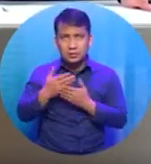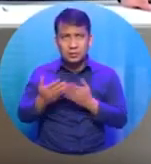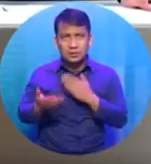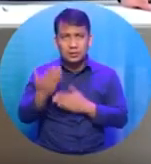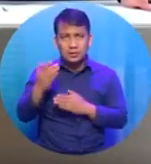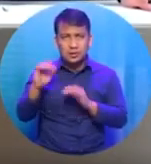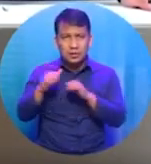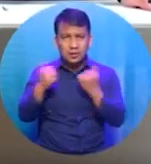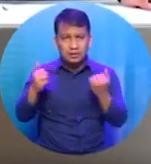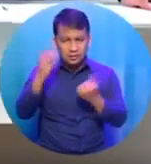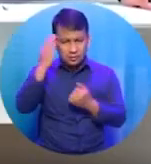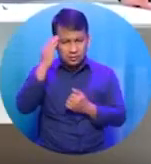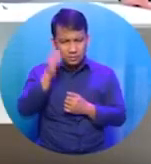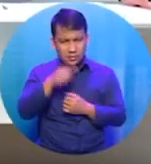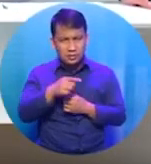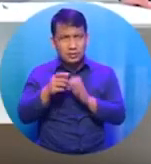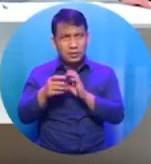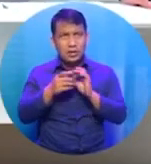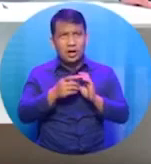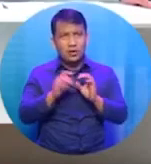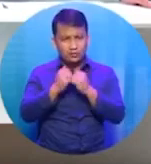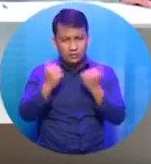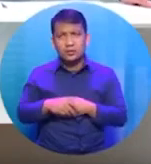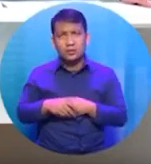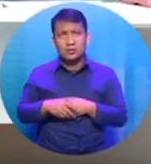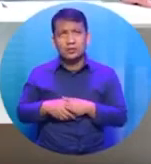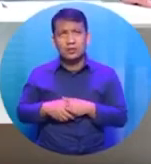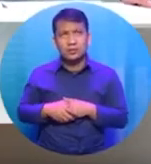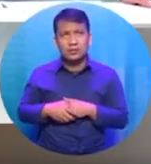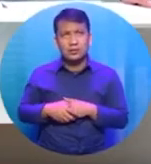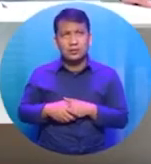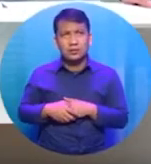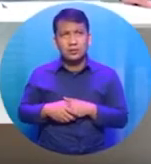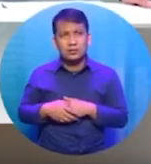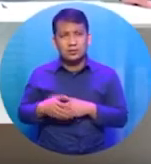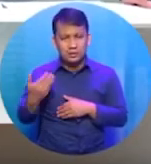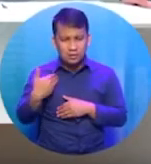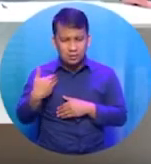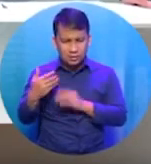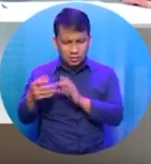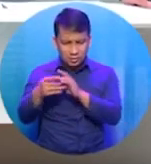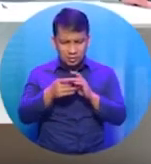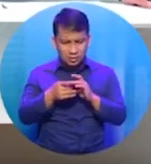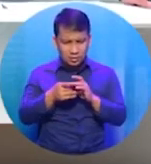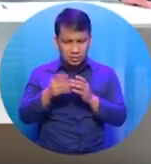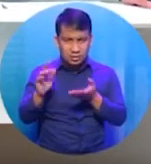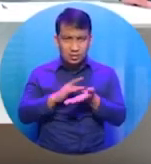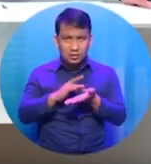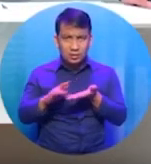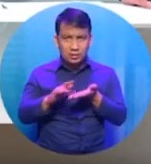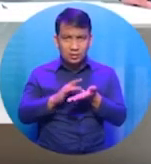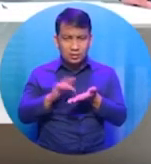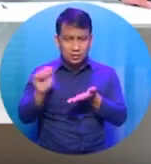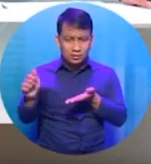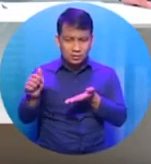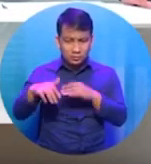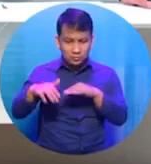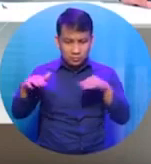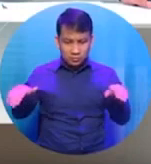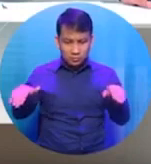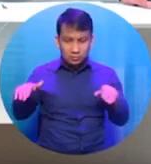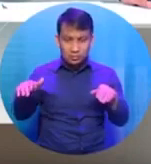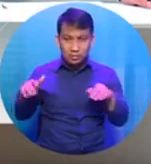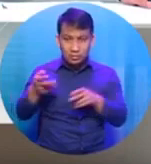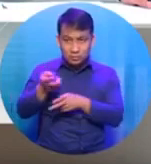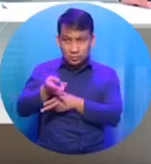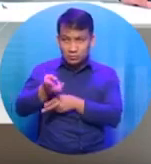Sir Titus. Paano niyo po napag-alaman ang kondisyon ng inyong asawa? Sir, meron po kasi silang ginagamit na tablet po ng kanilang alaga.